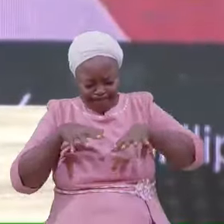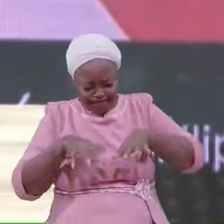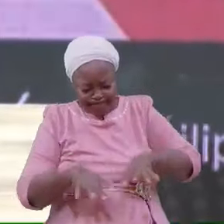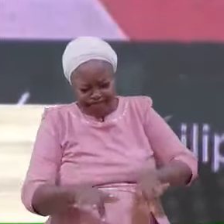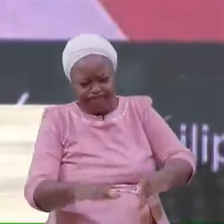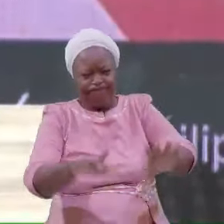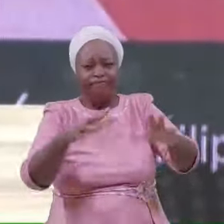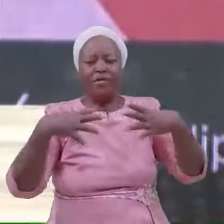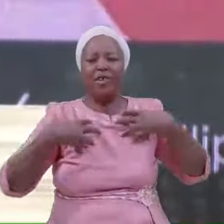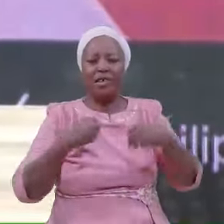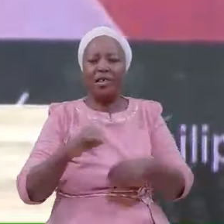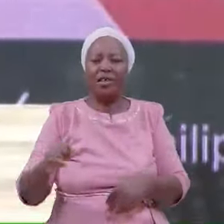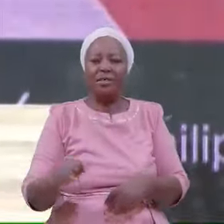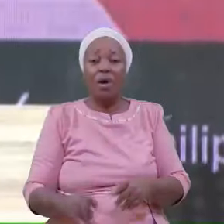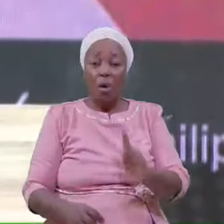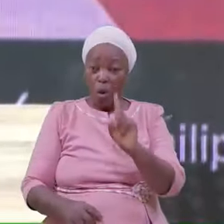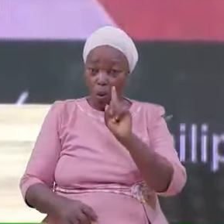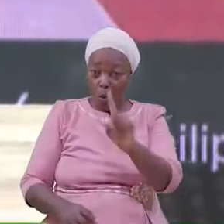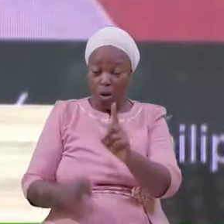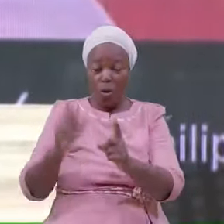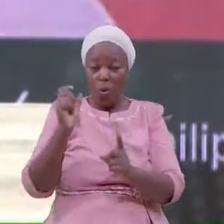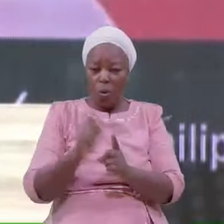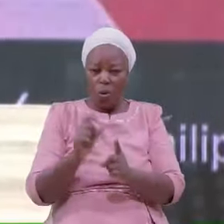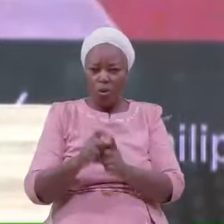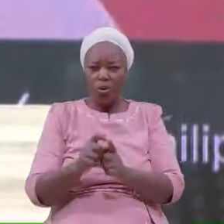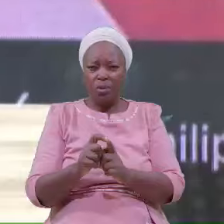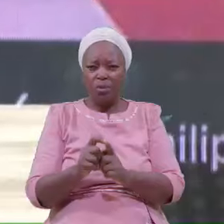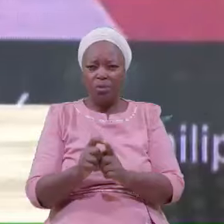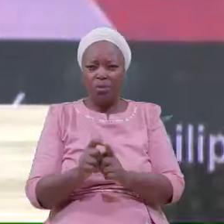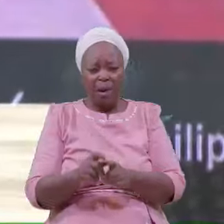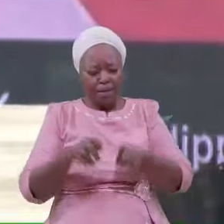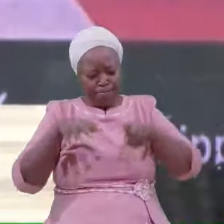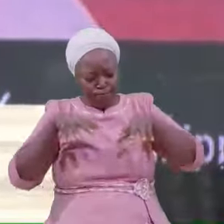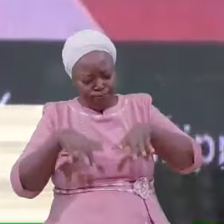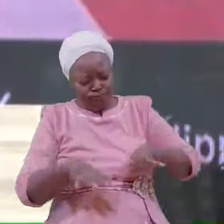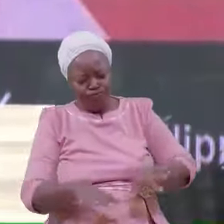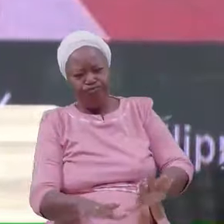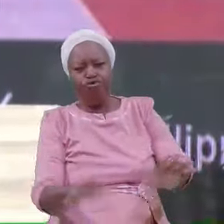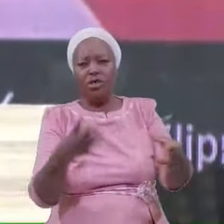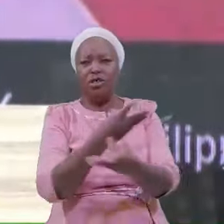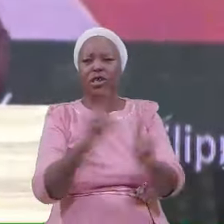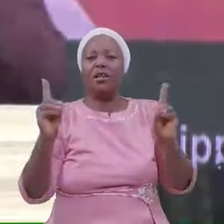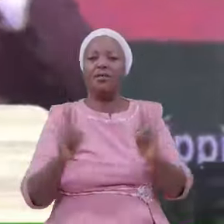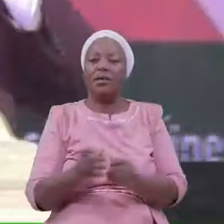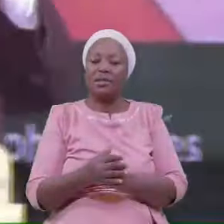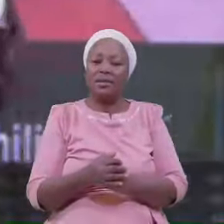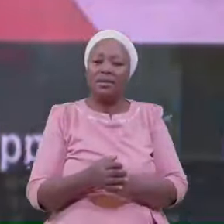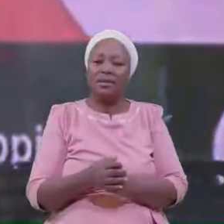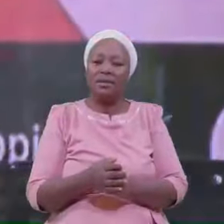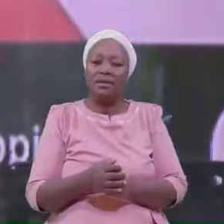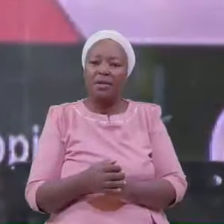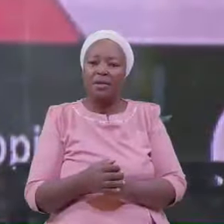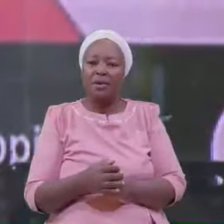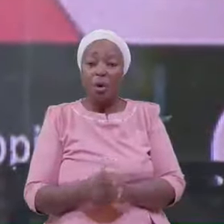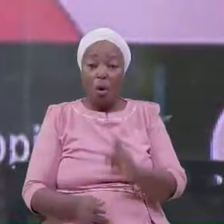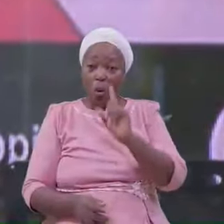ng pagpapagaling sa lahat. Isang salita. Mass deliverance. Pinagaling at pinalaya one ang